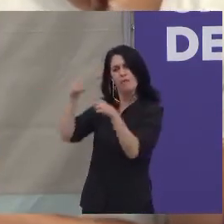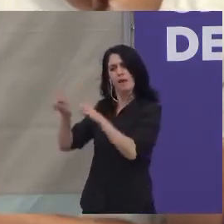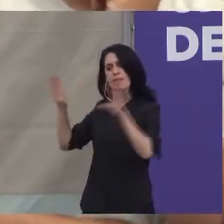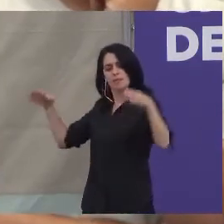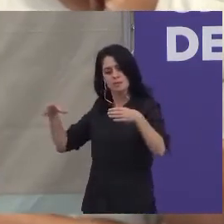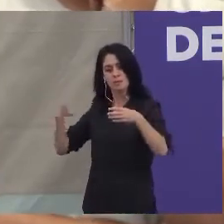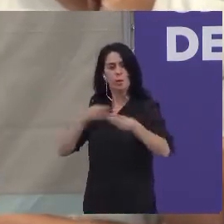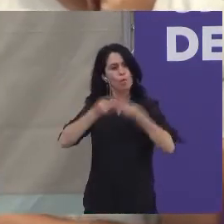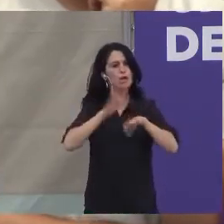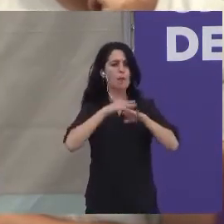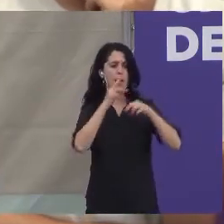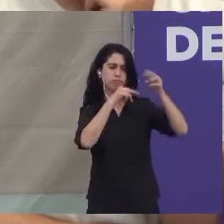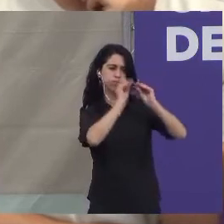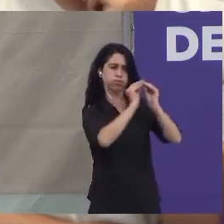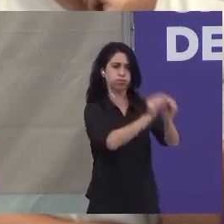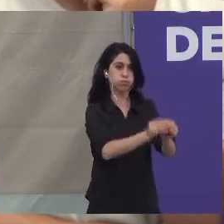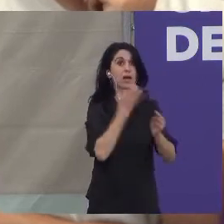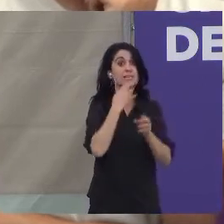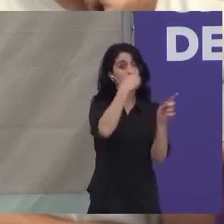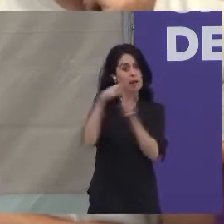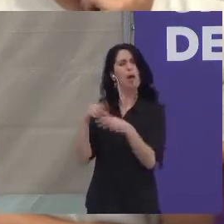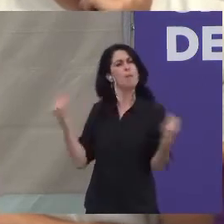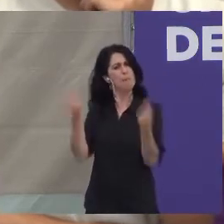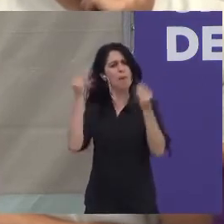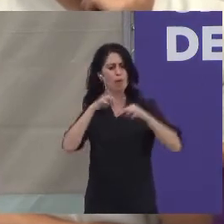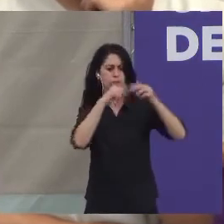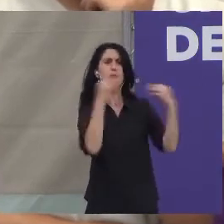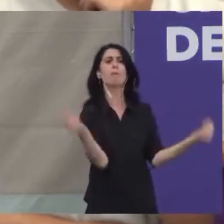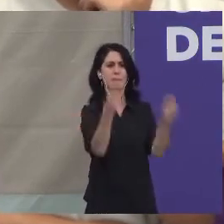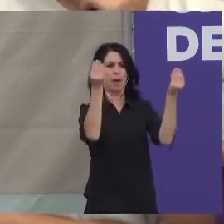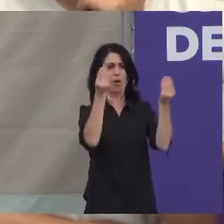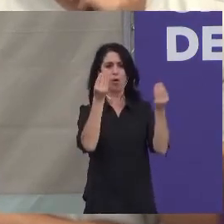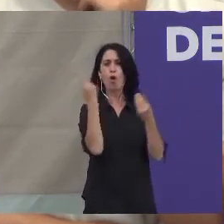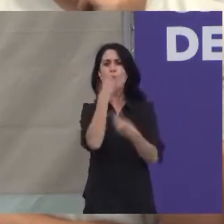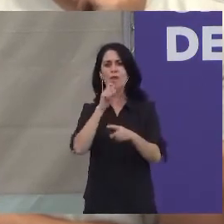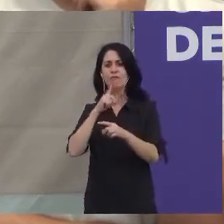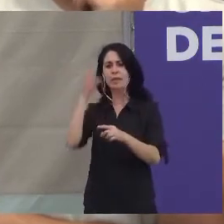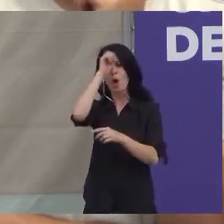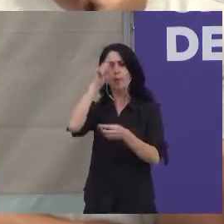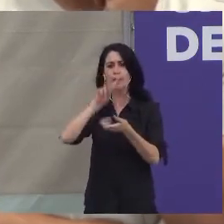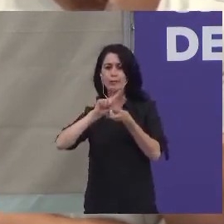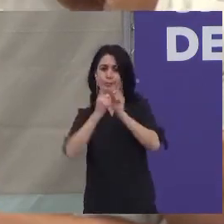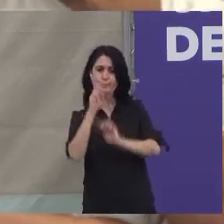possible fer-ho des d'eixa discrepància política. No necessitem homogeneitzar-nos.